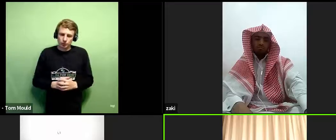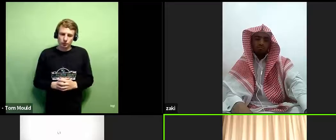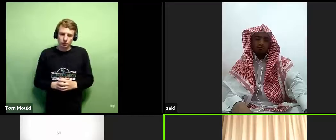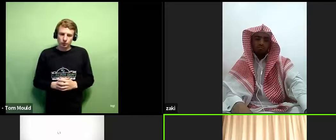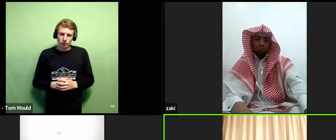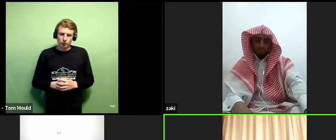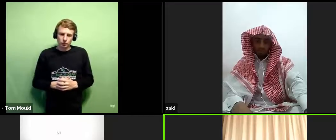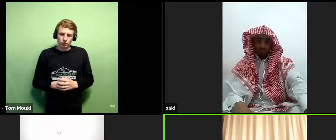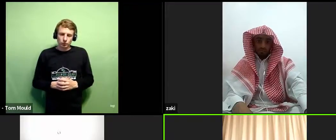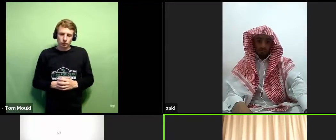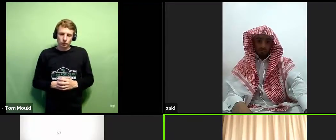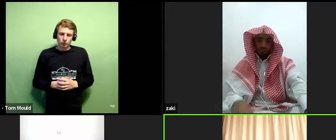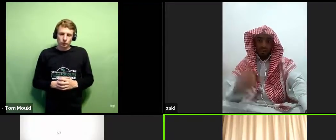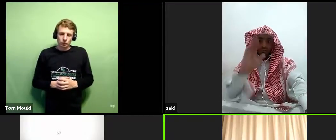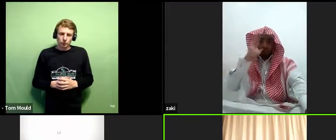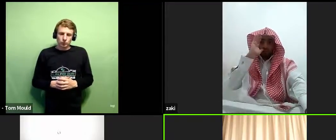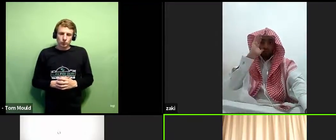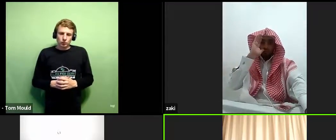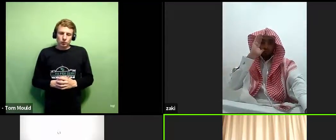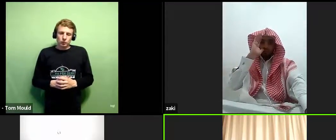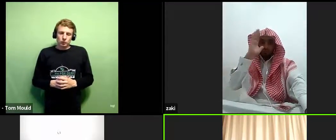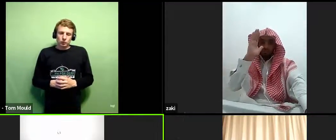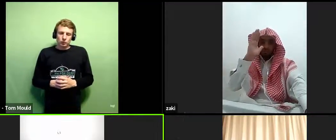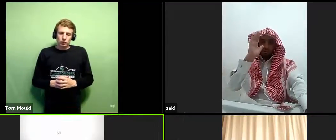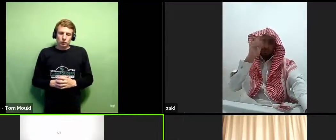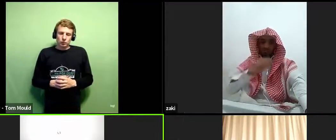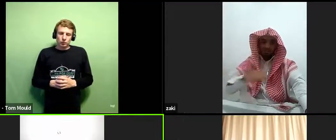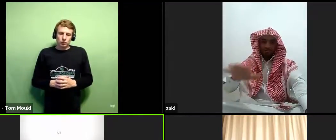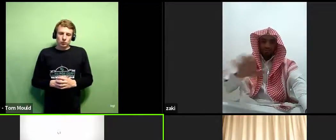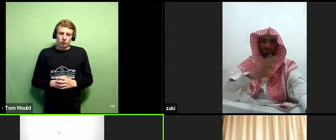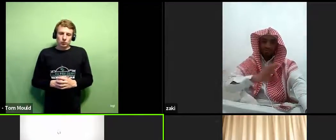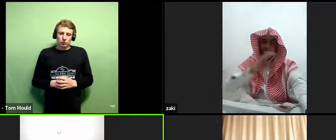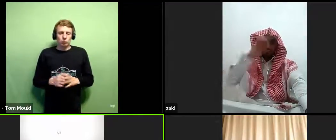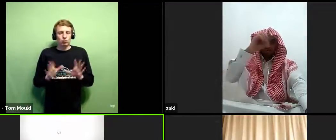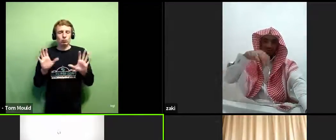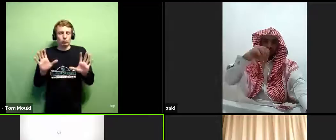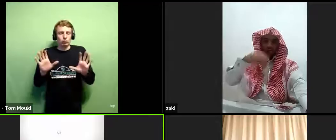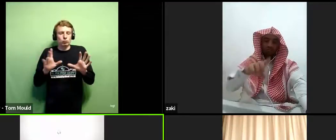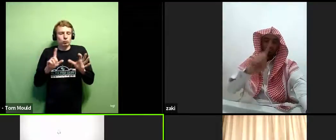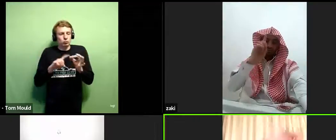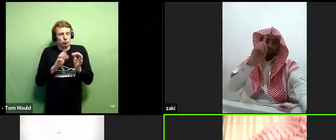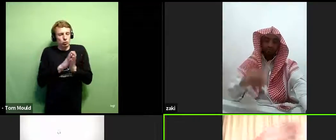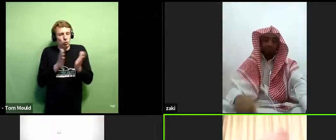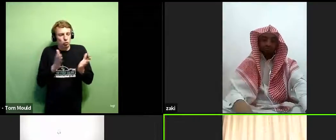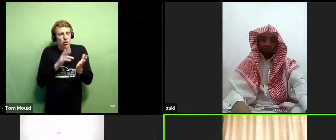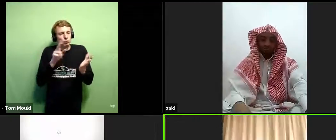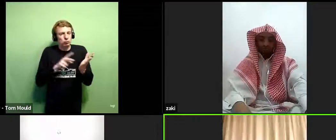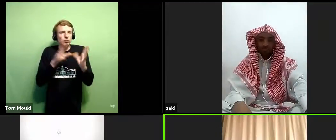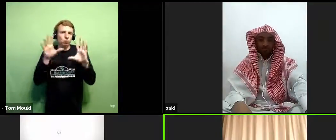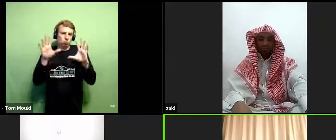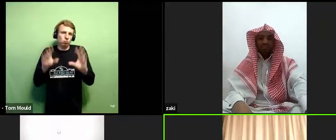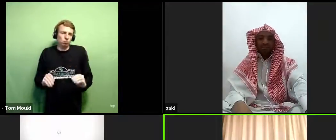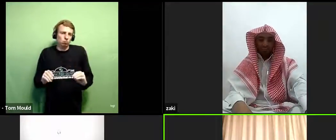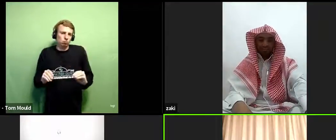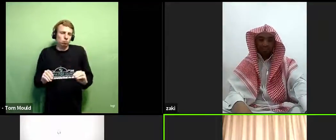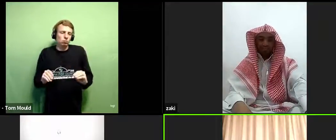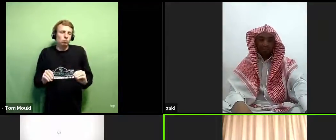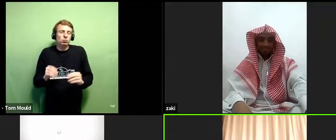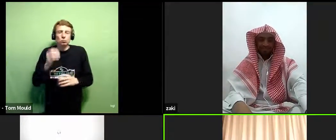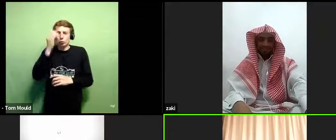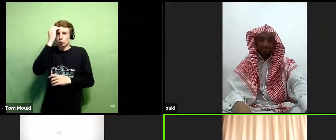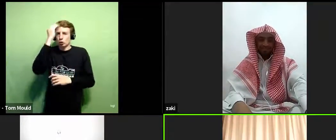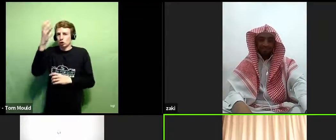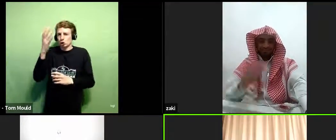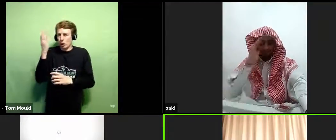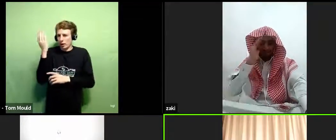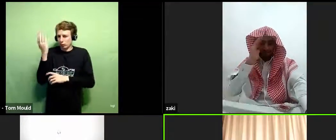طيب السلام عليكم ورحمة الله. وعليكم السلام ورحمة الله. حيا الله شيخ زكريا، أحسن الله إليك وجزاك